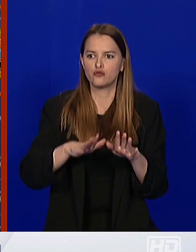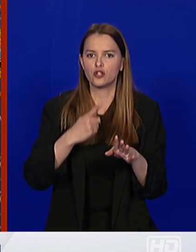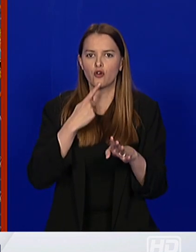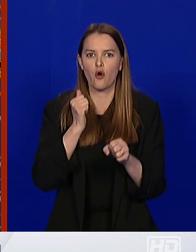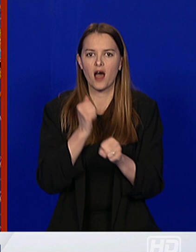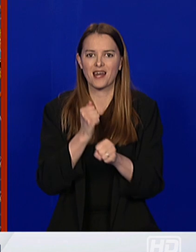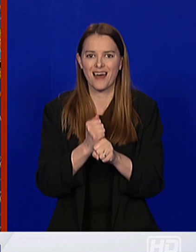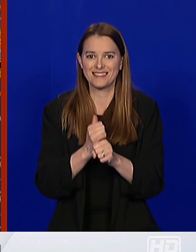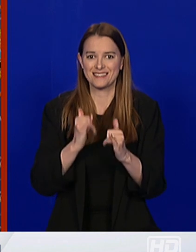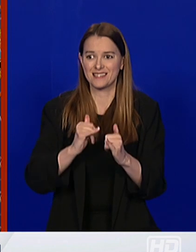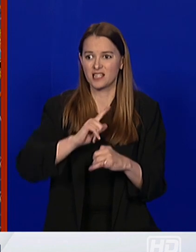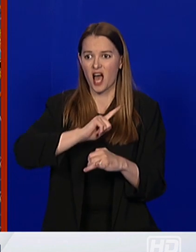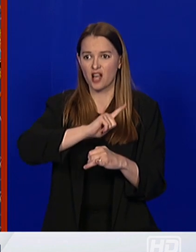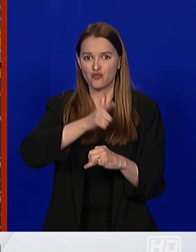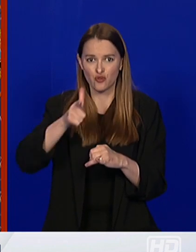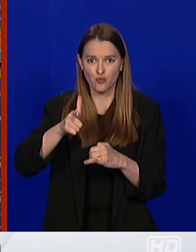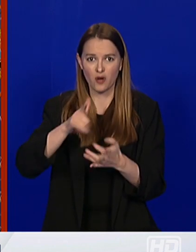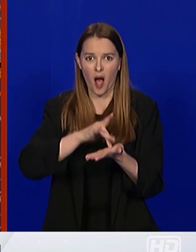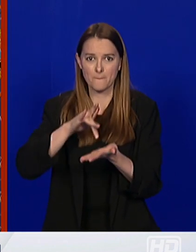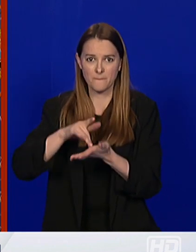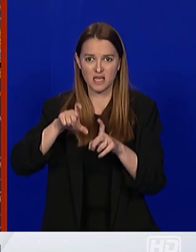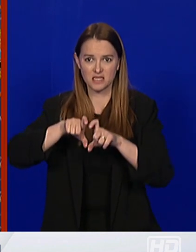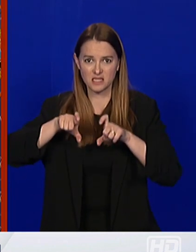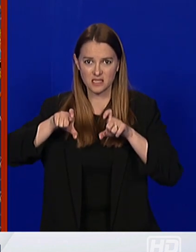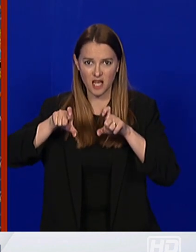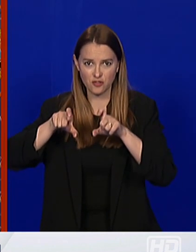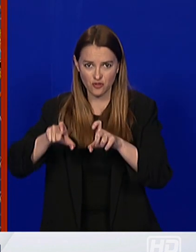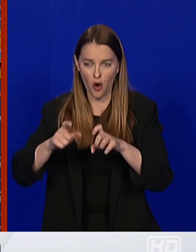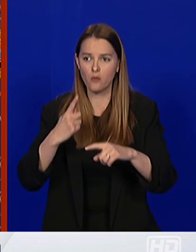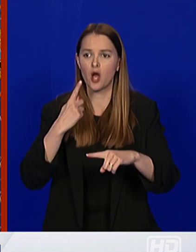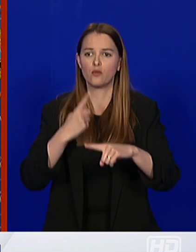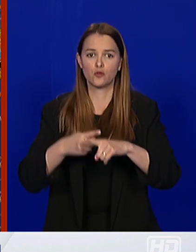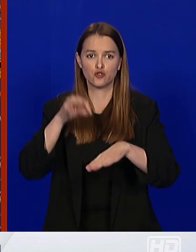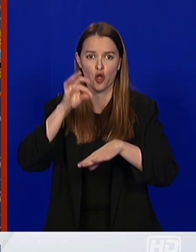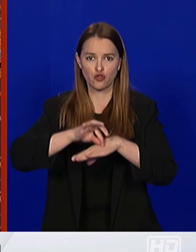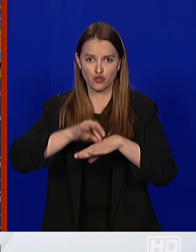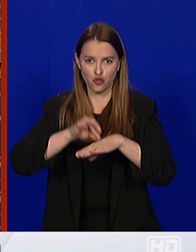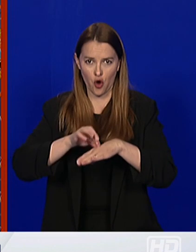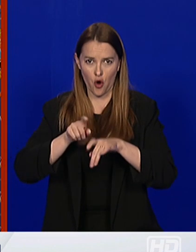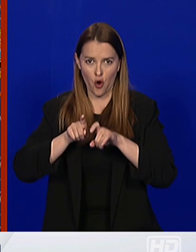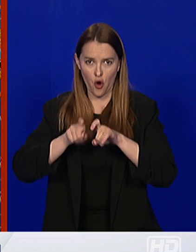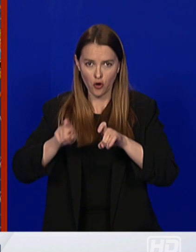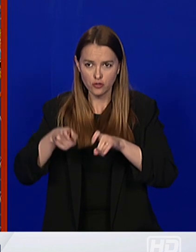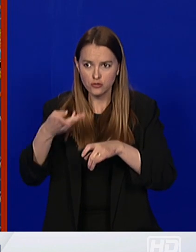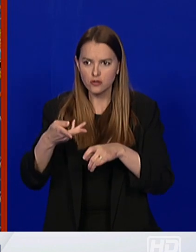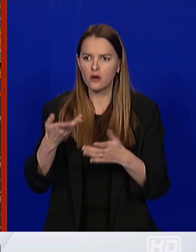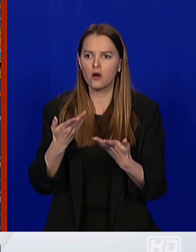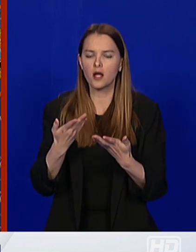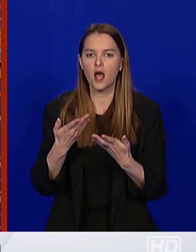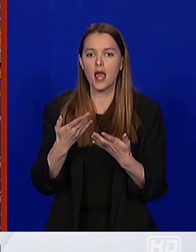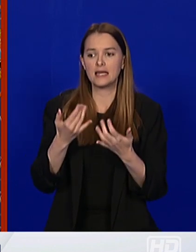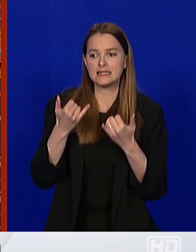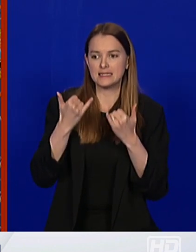i epidemiologe sa mjerama koje smo propisali, i sada su u tijeku